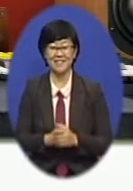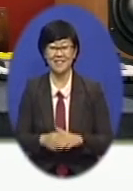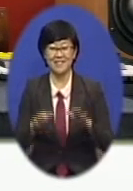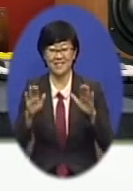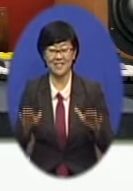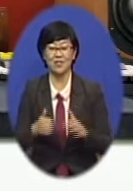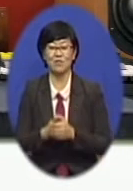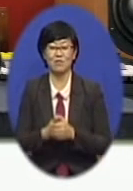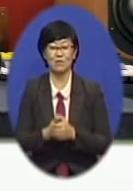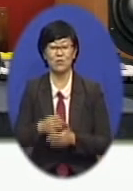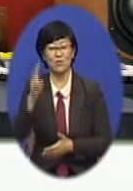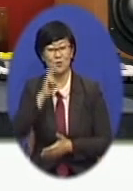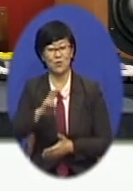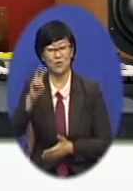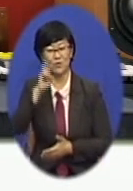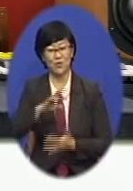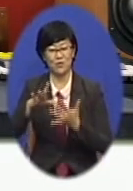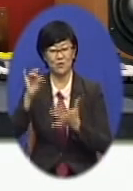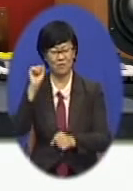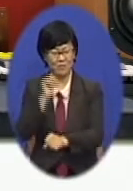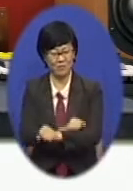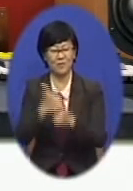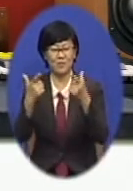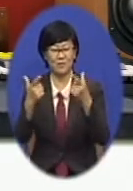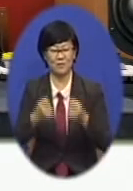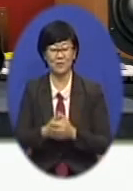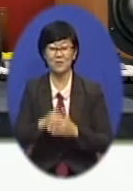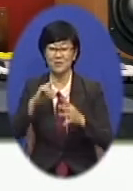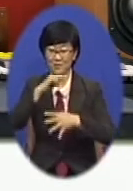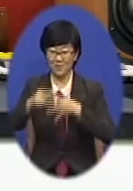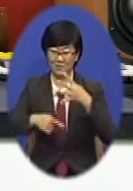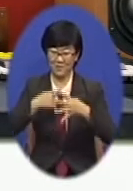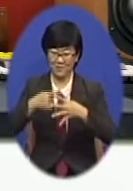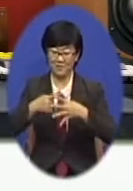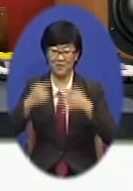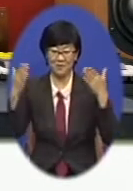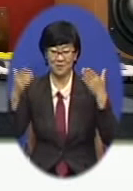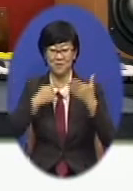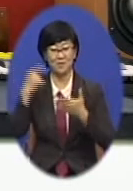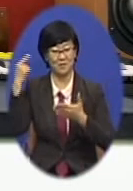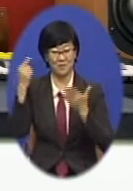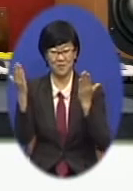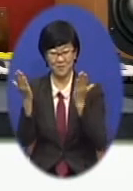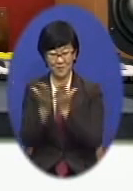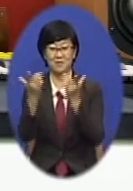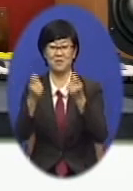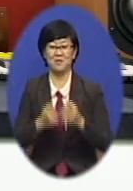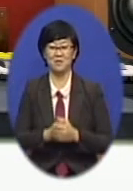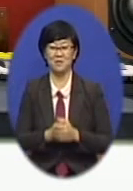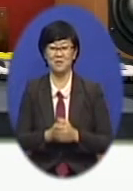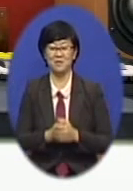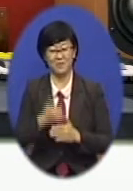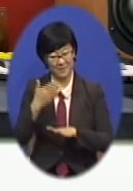오늘 감사합니다. 공목 선정을 잘하셨어요. 아, 네. 이 계절하고 목소리가 아주 아주 예뻤어요.